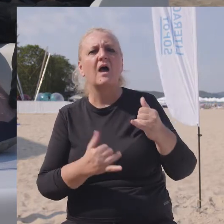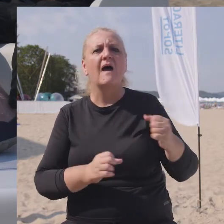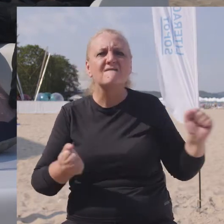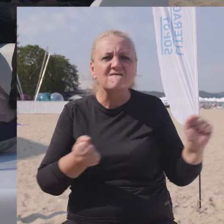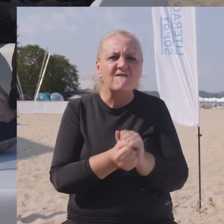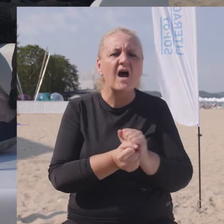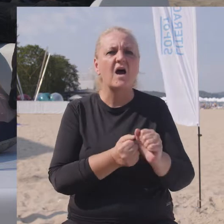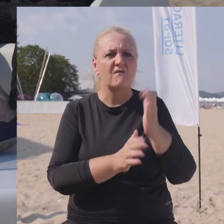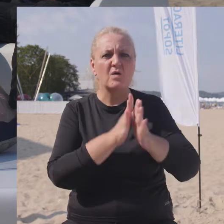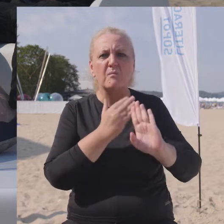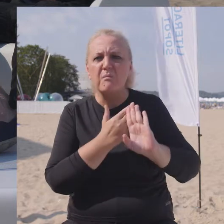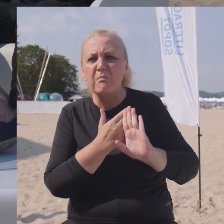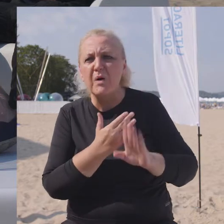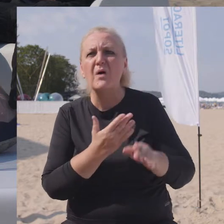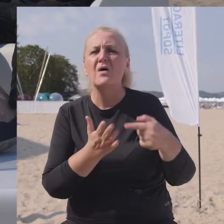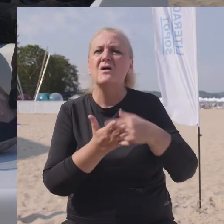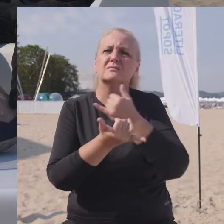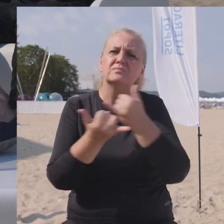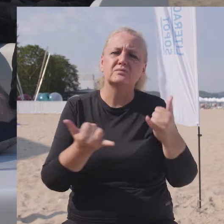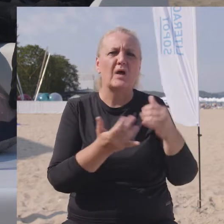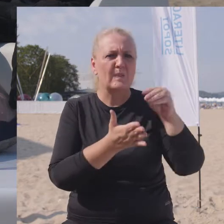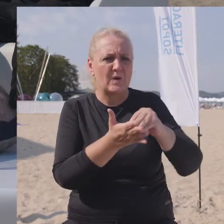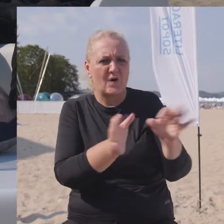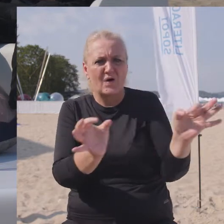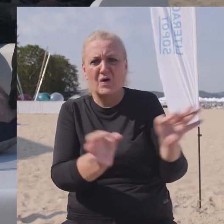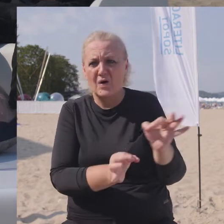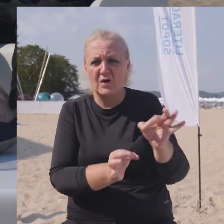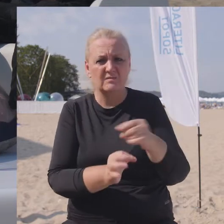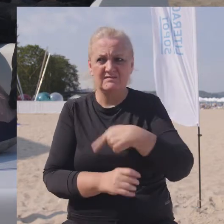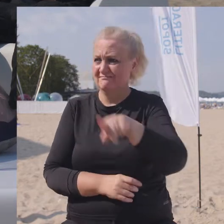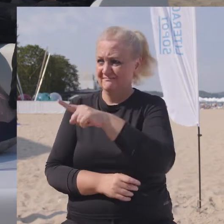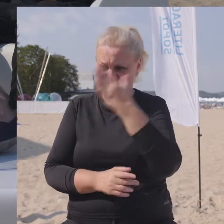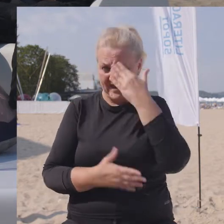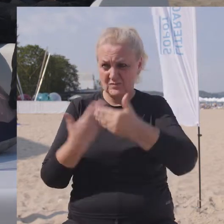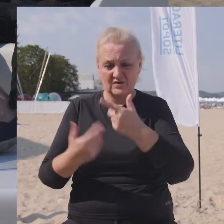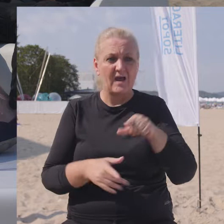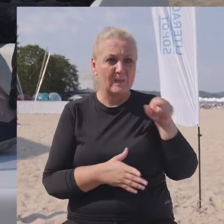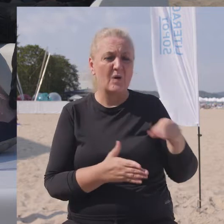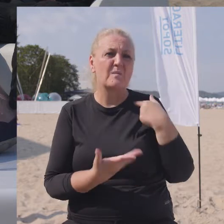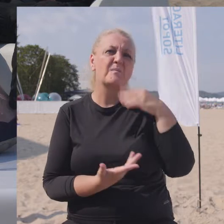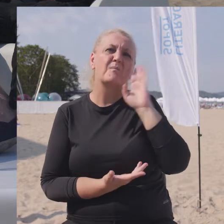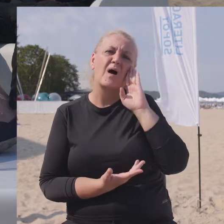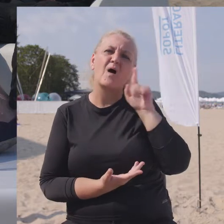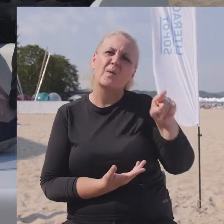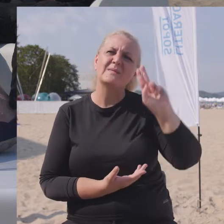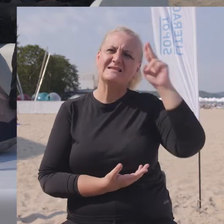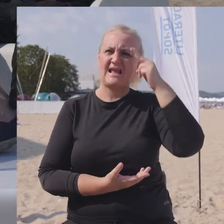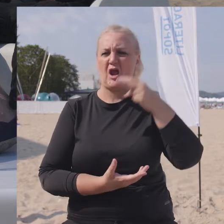po takim doświadczeniu, którego nikomu z nas oczywiście nie życzę. Mówię o takim momencie, w którym